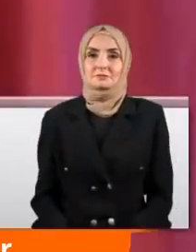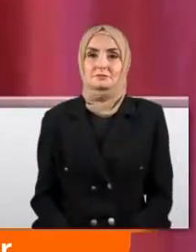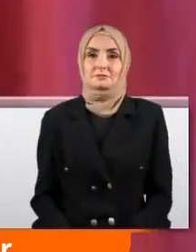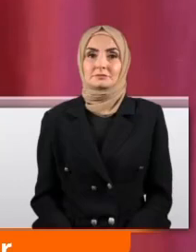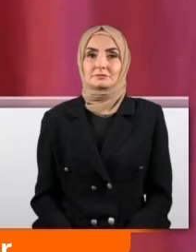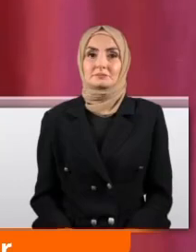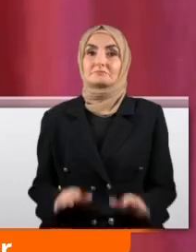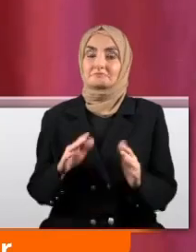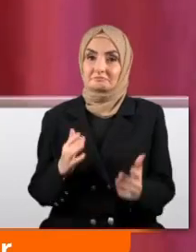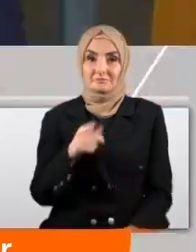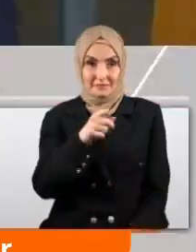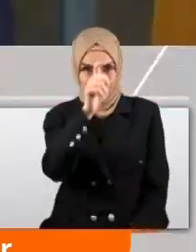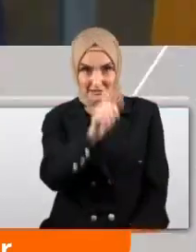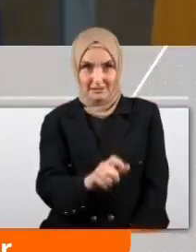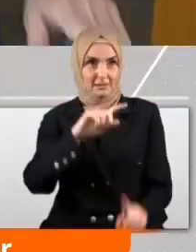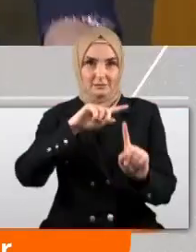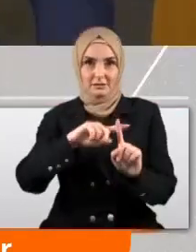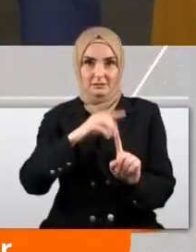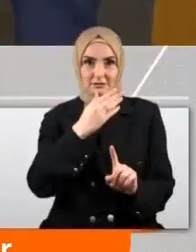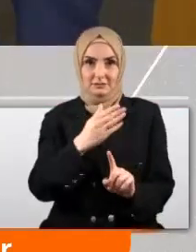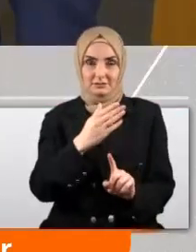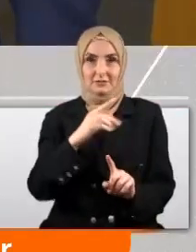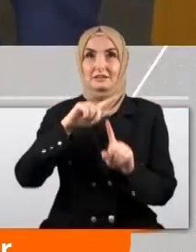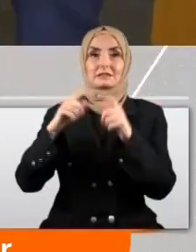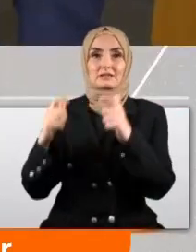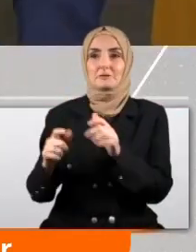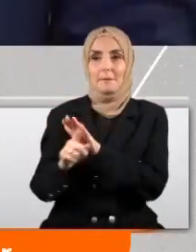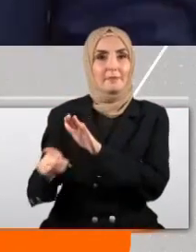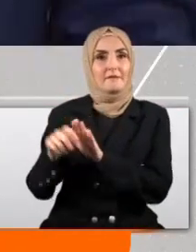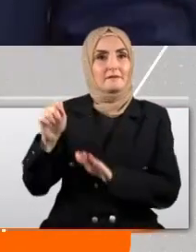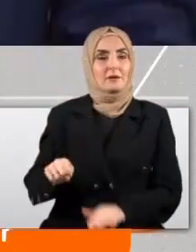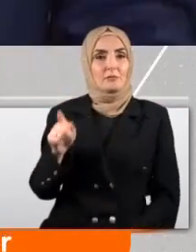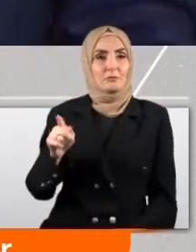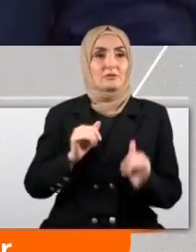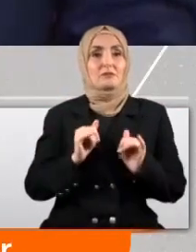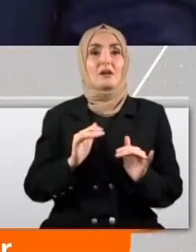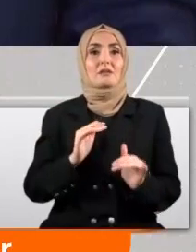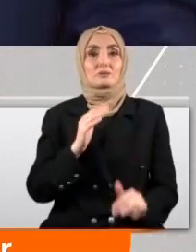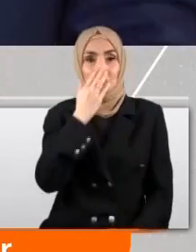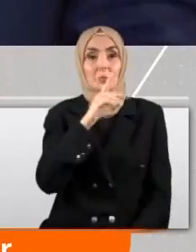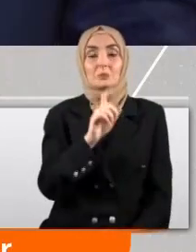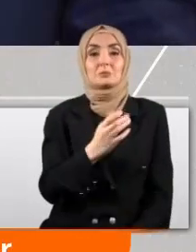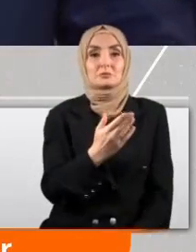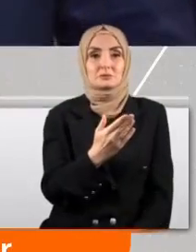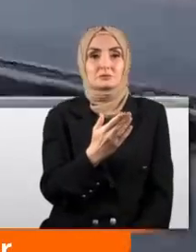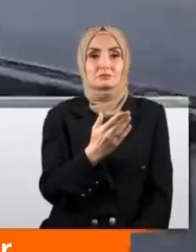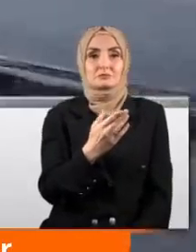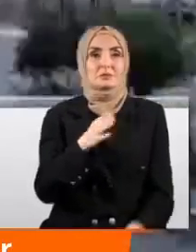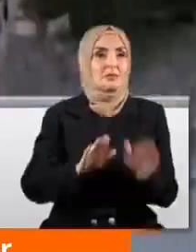Peki sen bir Hristiyan olarak bu kiliselerin vurulmasından rahatsız olmuyor musun? Bunlara karşı niye bir tavır